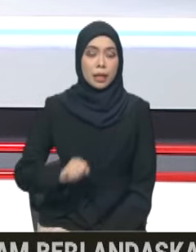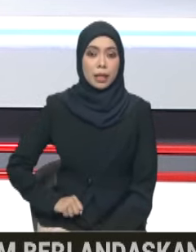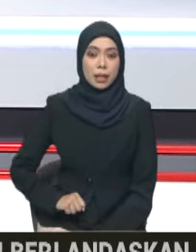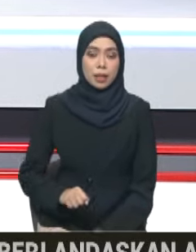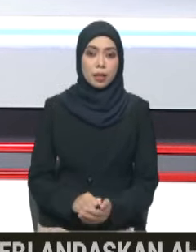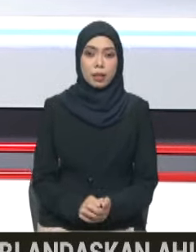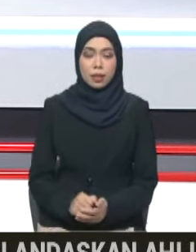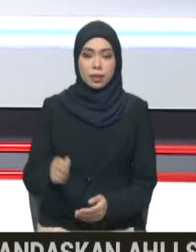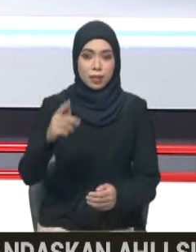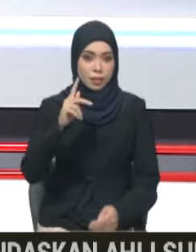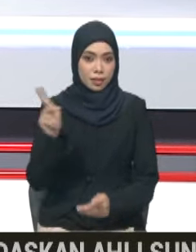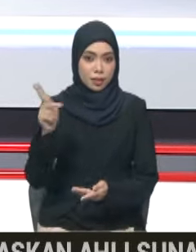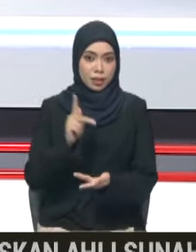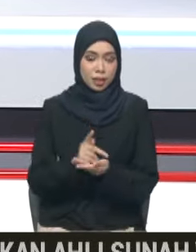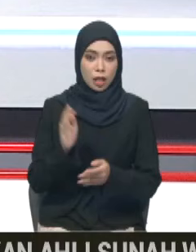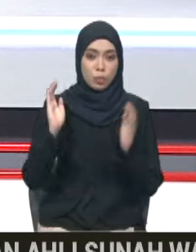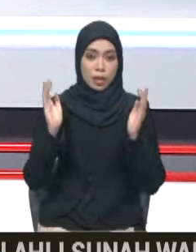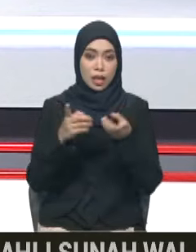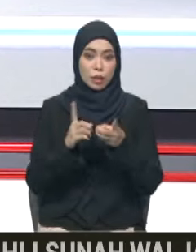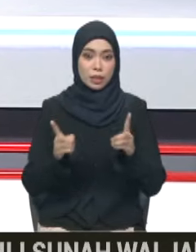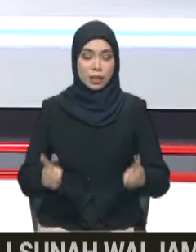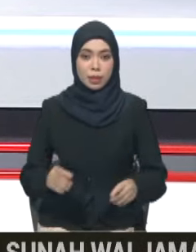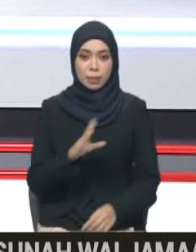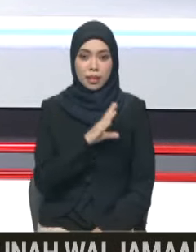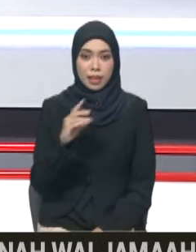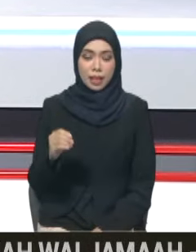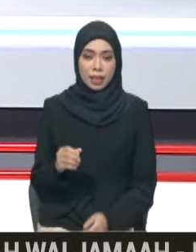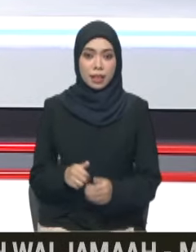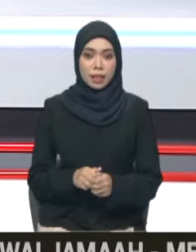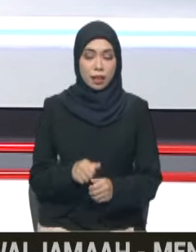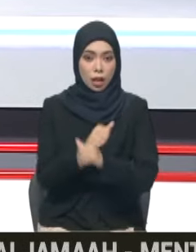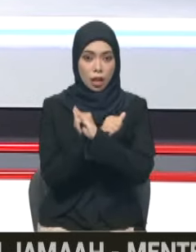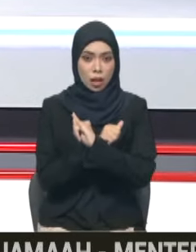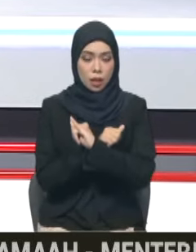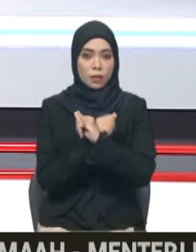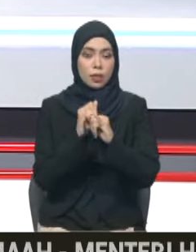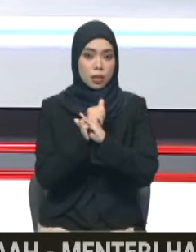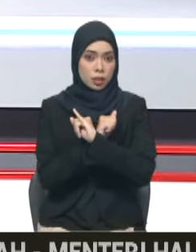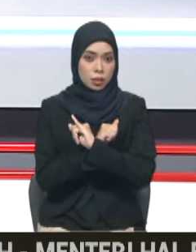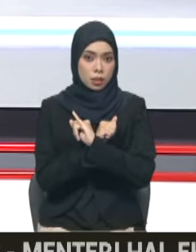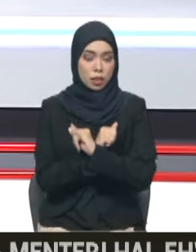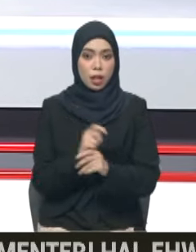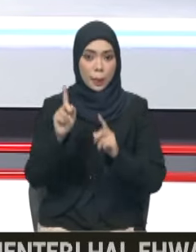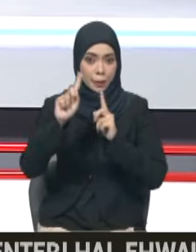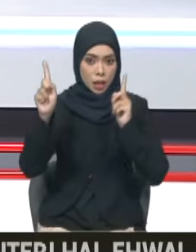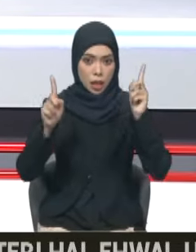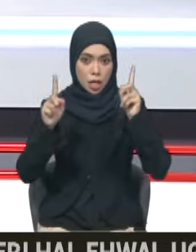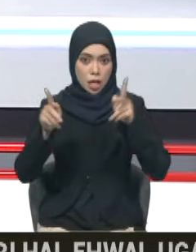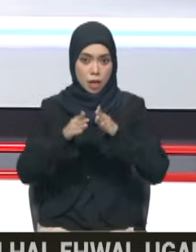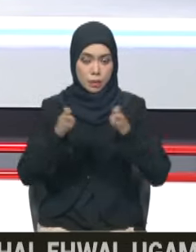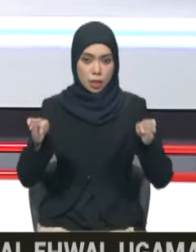Yang di-Pertuan Agong ke Negara Brunei Darussalam serta istiadat-istiadat pengurniaan bintang-bintang